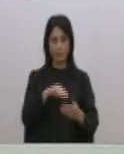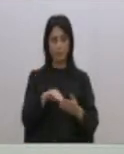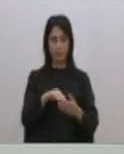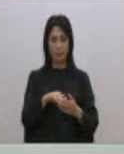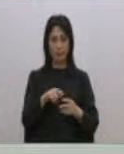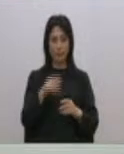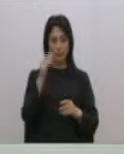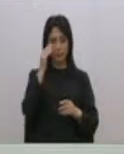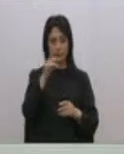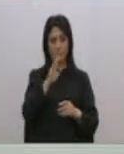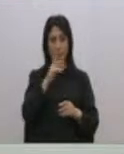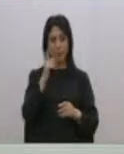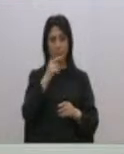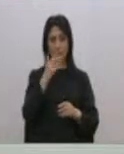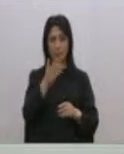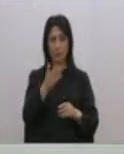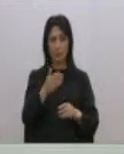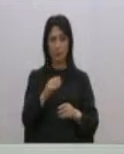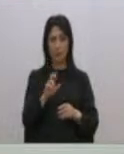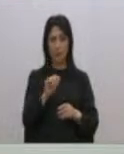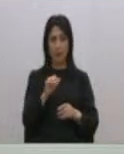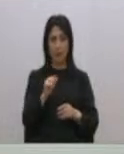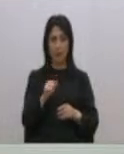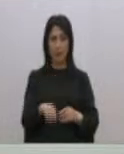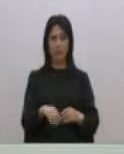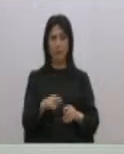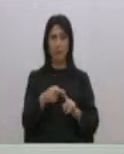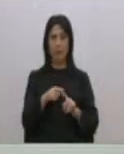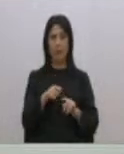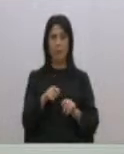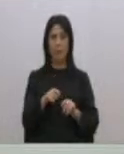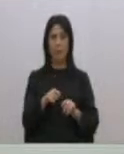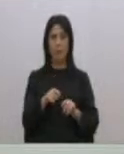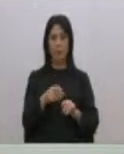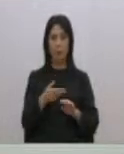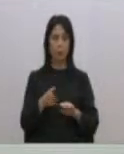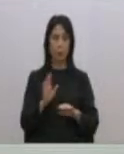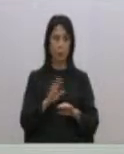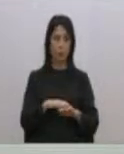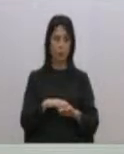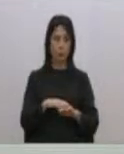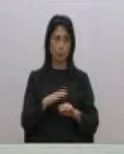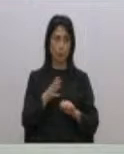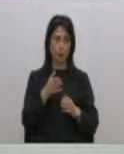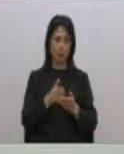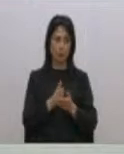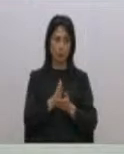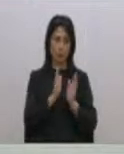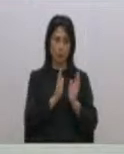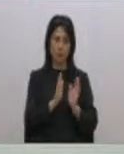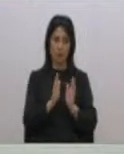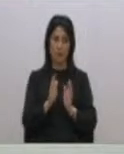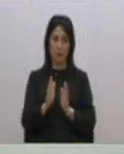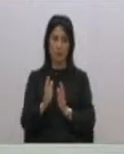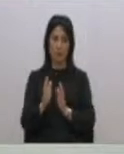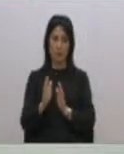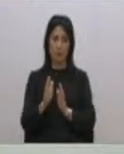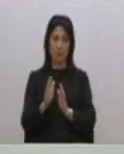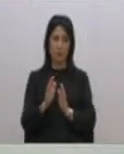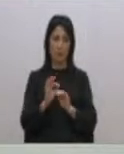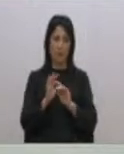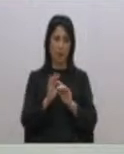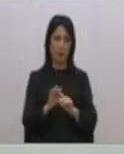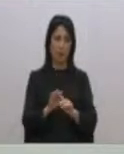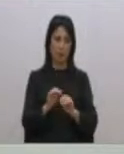tribunal Zentrum Calvaton Paias am urtule speroși țesregis